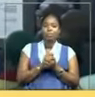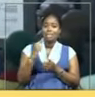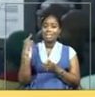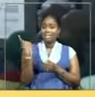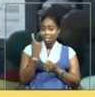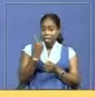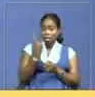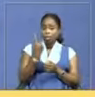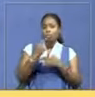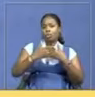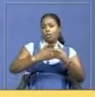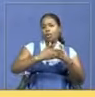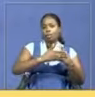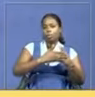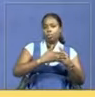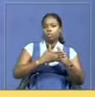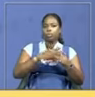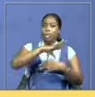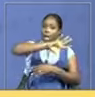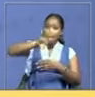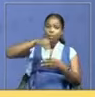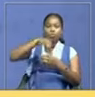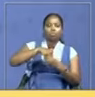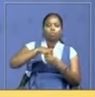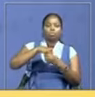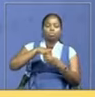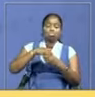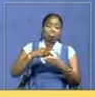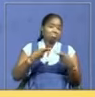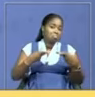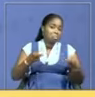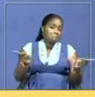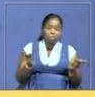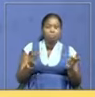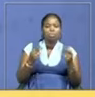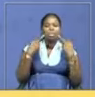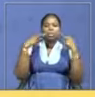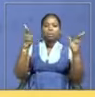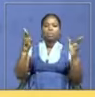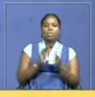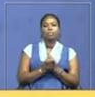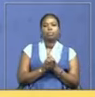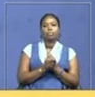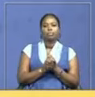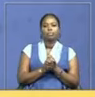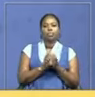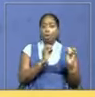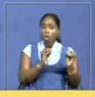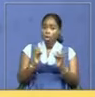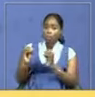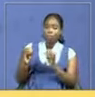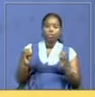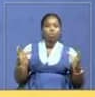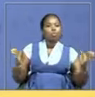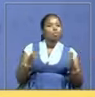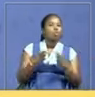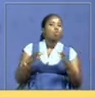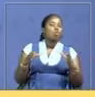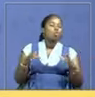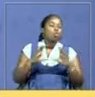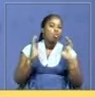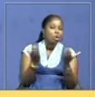inclusive permettra de réussir œuvre collective démarche participativ